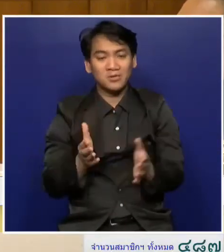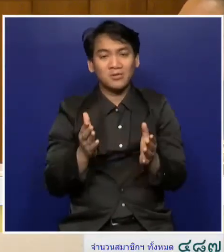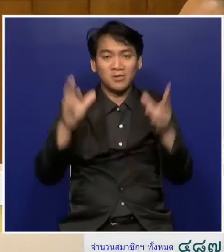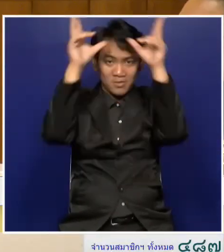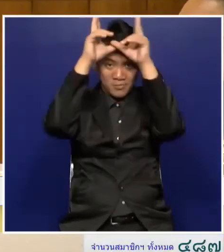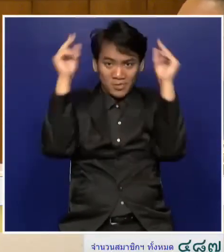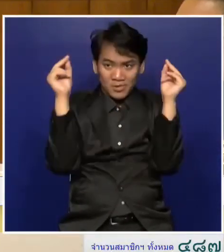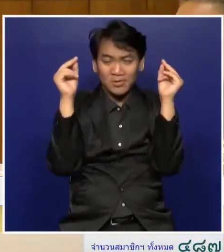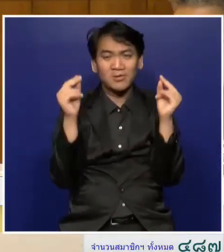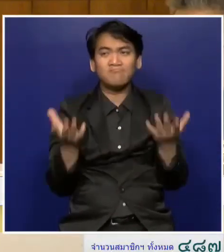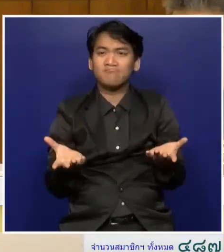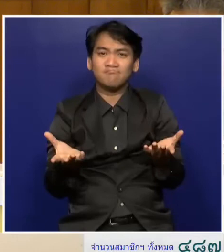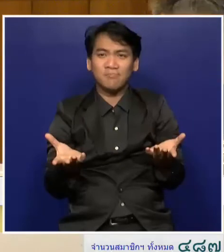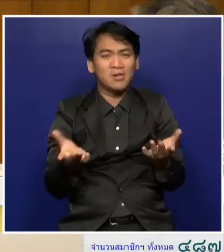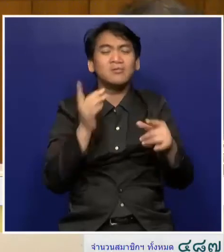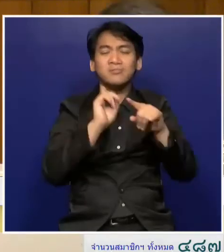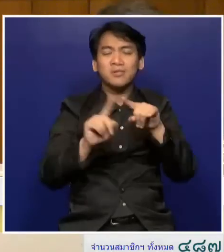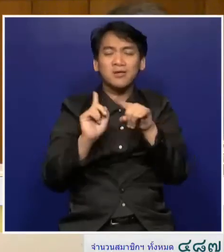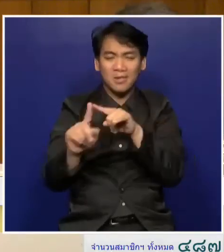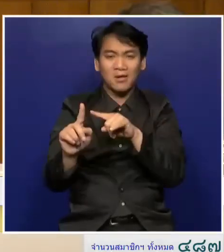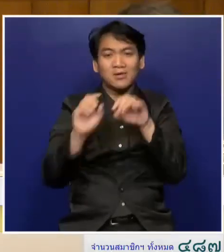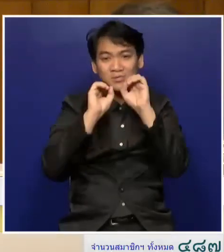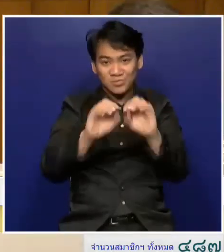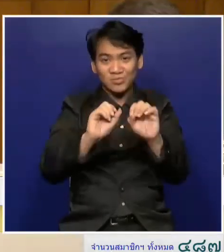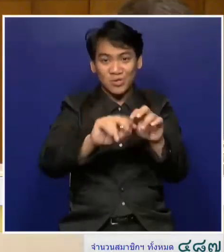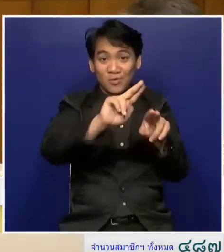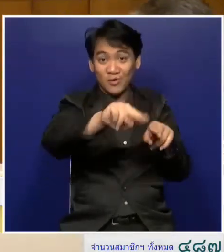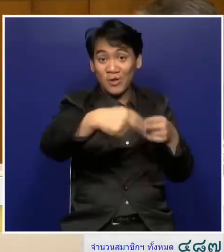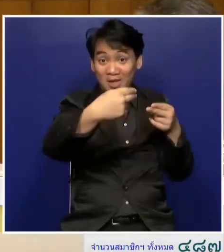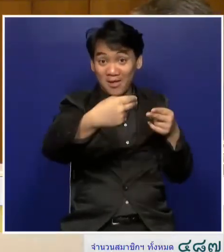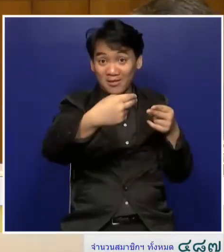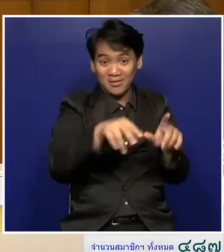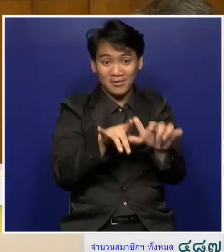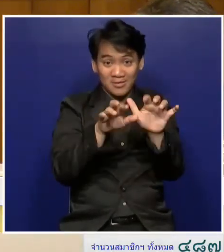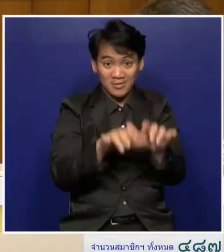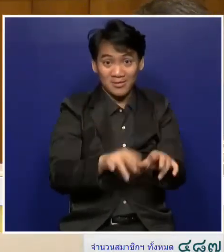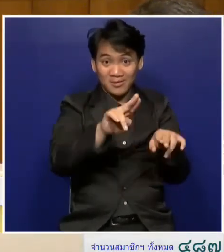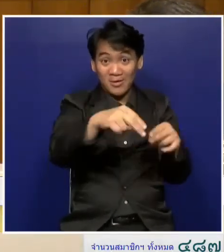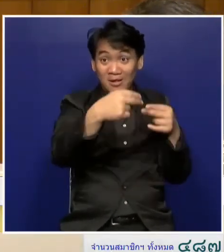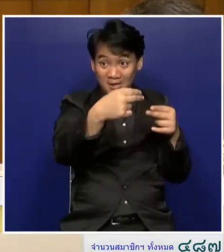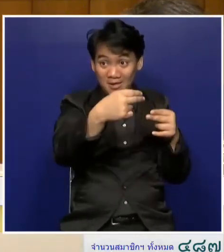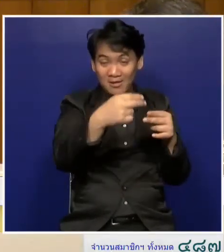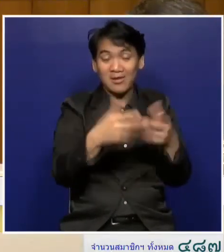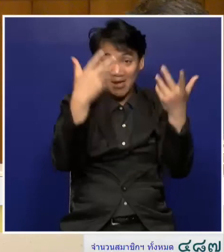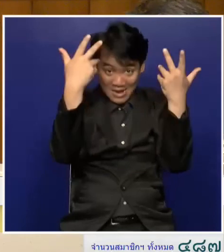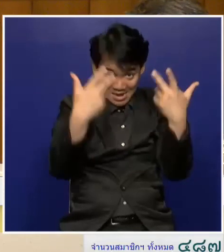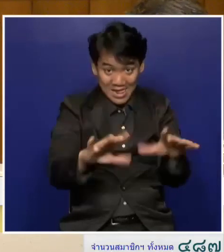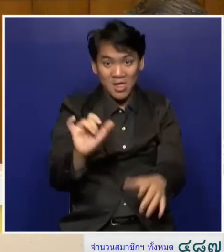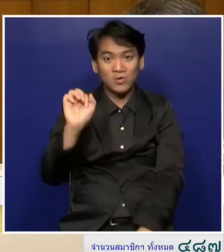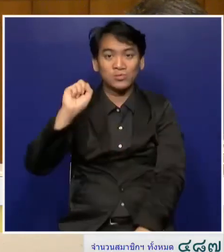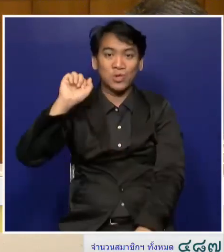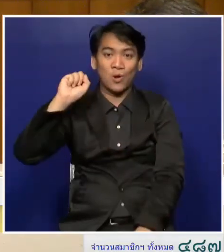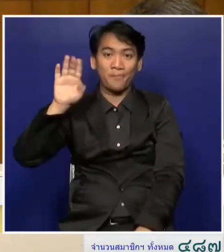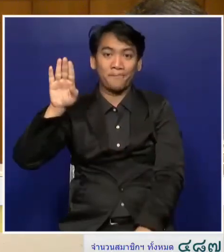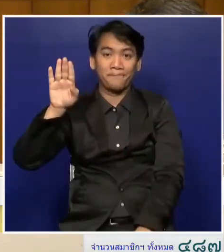รถสงกัชาได้ให้มีการสอนกทางออนไน์และกมีการสอบเพอให้คนสามารถใช้และเข้าถึงกัชาได้